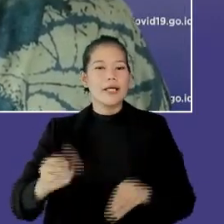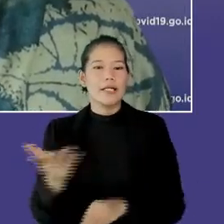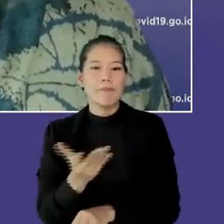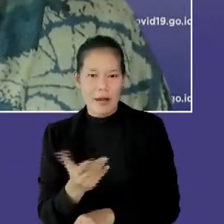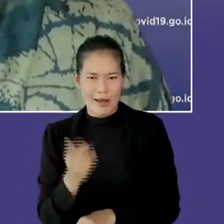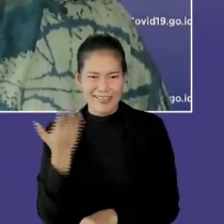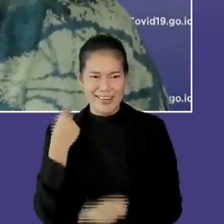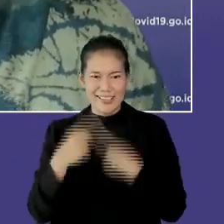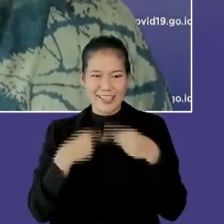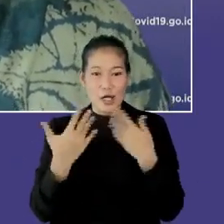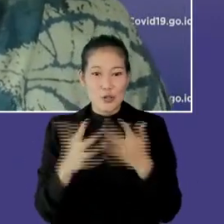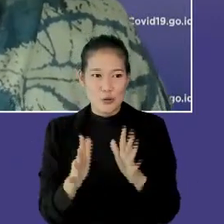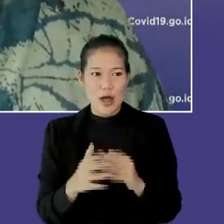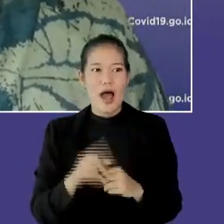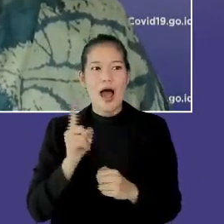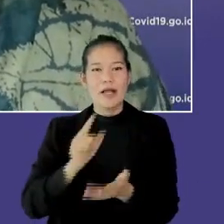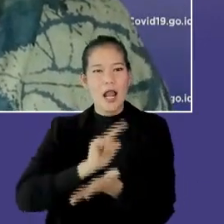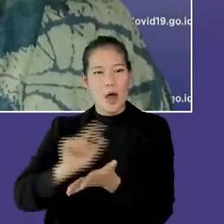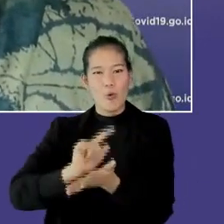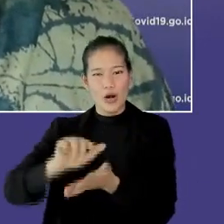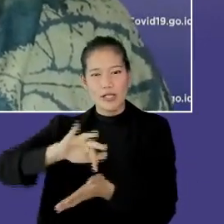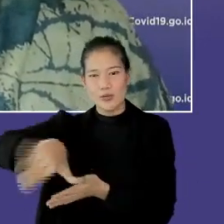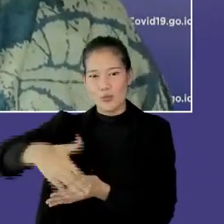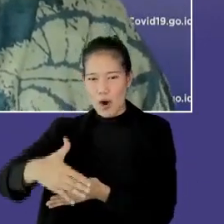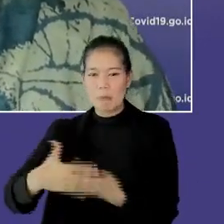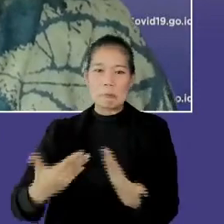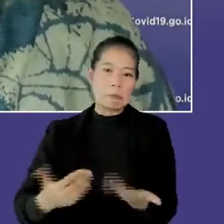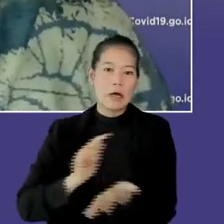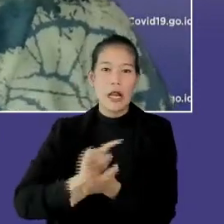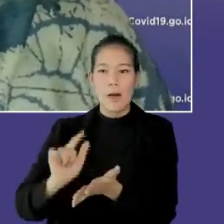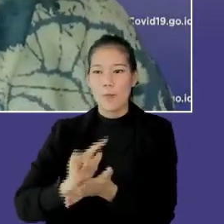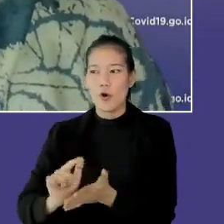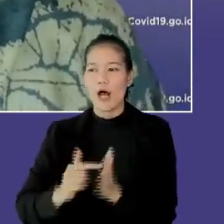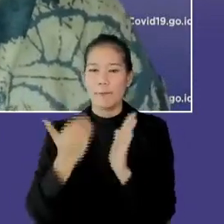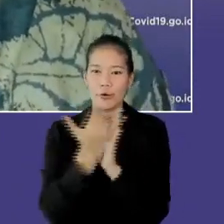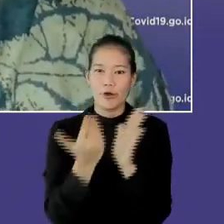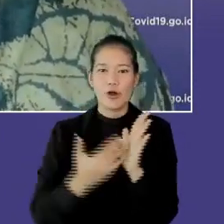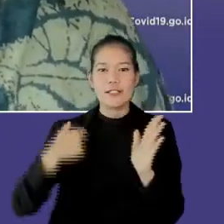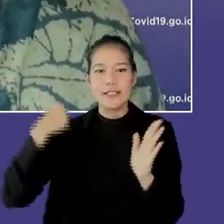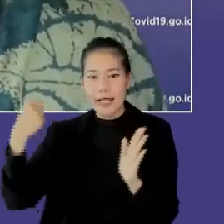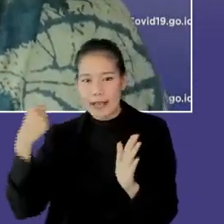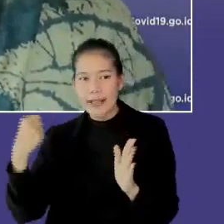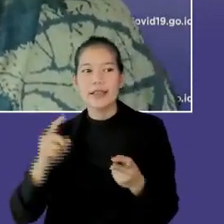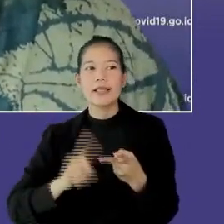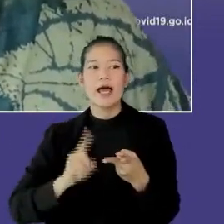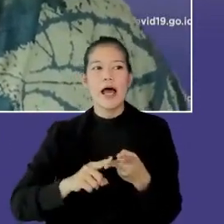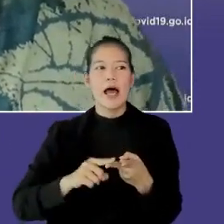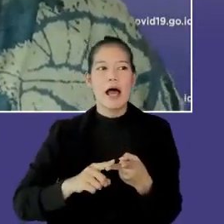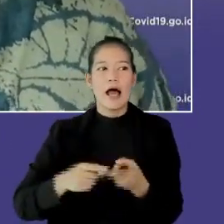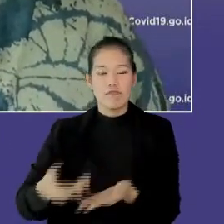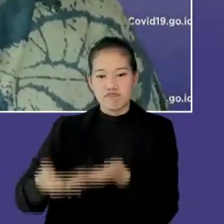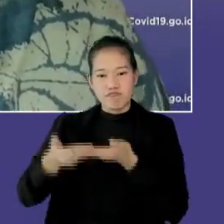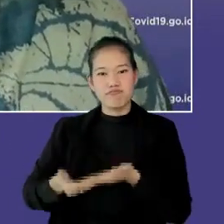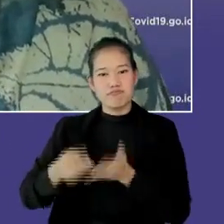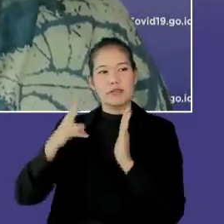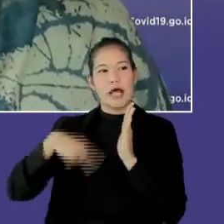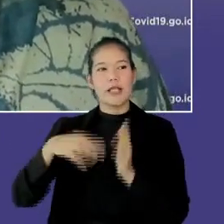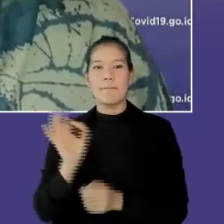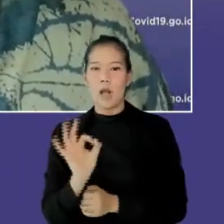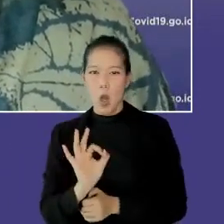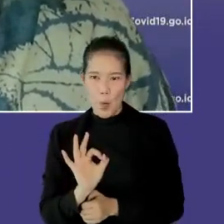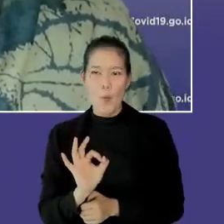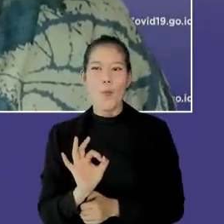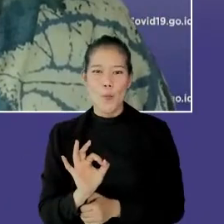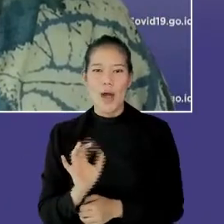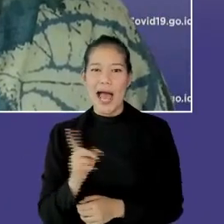sama-sama tahu lah ceritanya ya. Ada pelaporan semua lah, baik pelaporan tadi protokol kesehatan, ada yang masih belum memberikan datanya. Jadi kita nggak